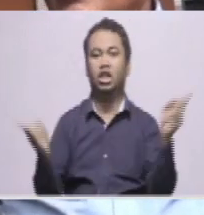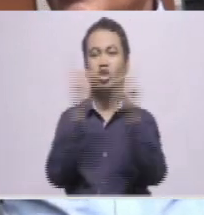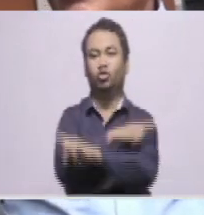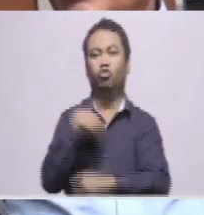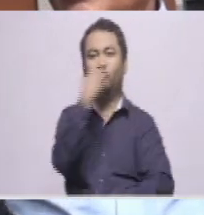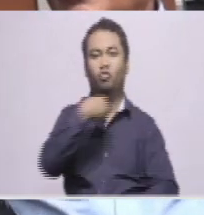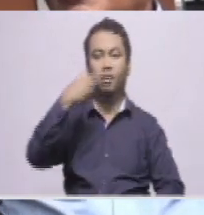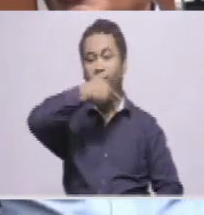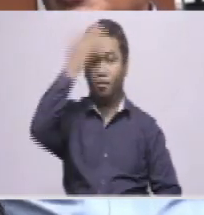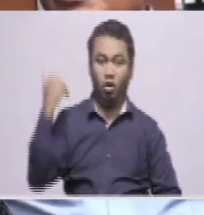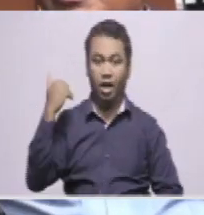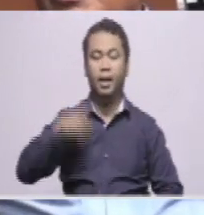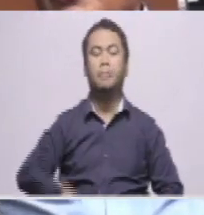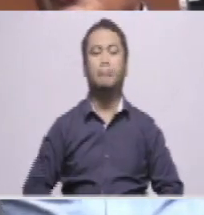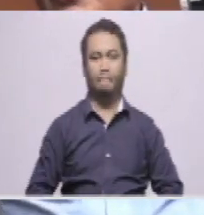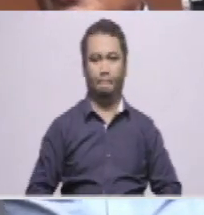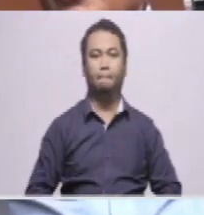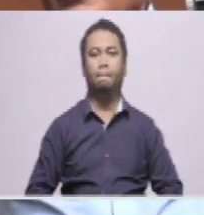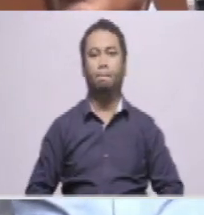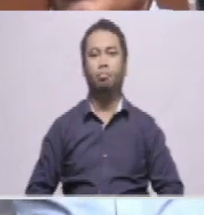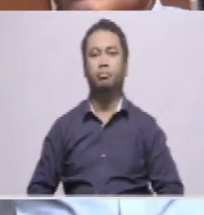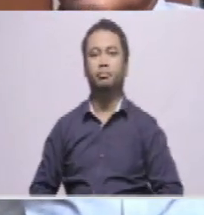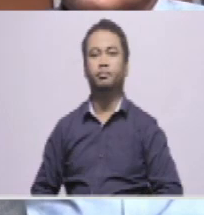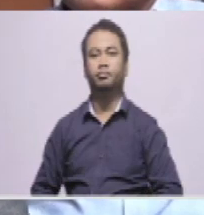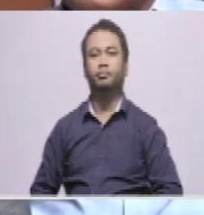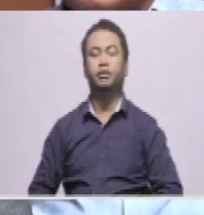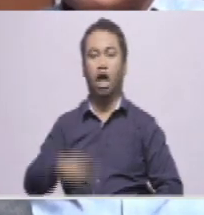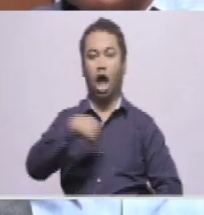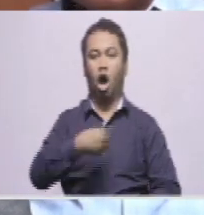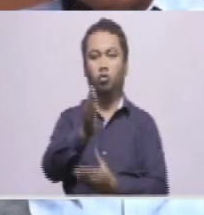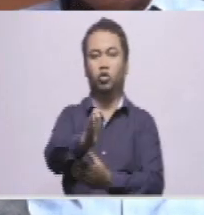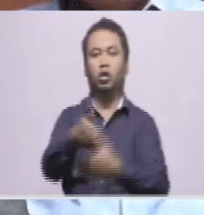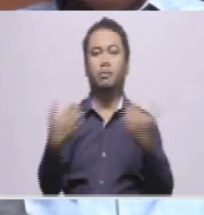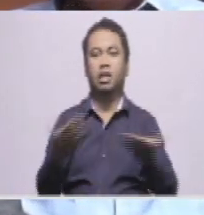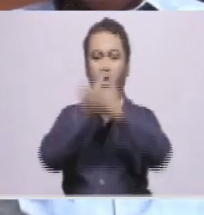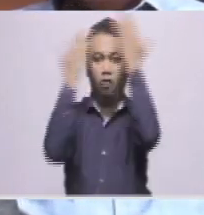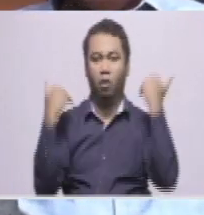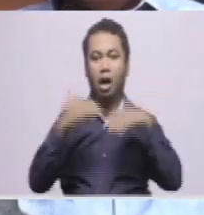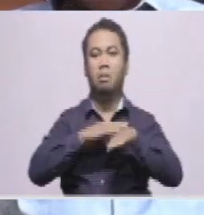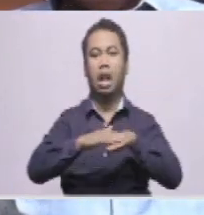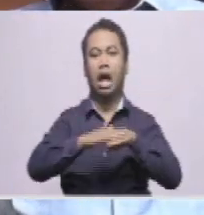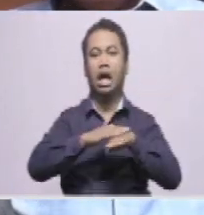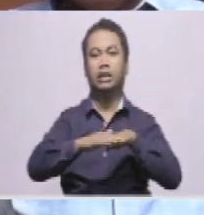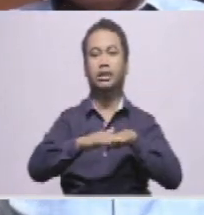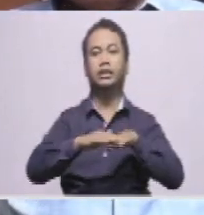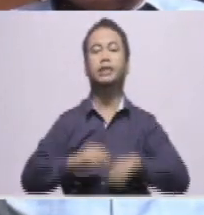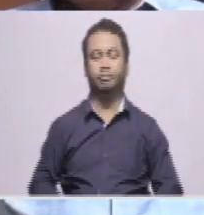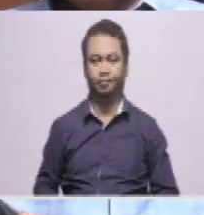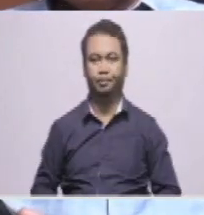fidianana ho an'ny solombavam-bahoaka. Isaoko manokana ny vahoaka malagasy satria